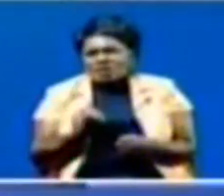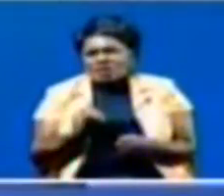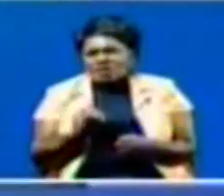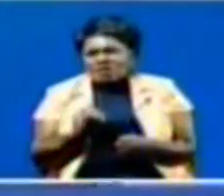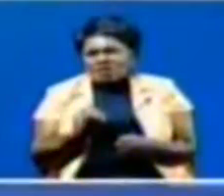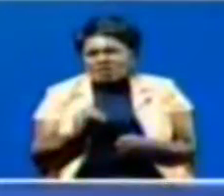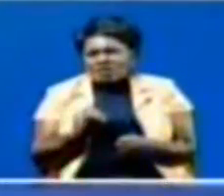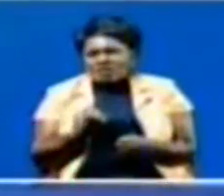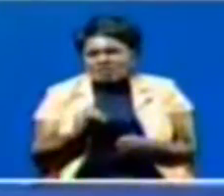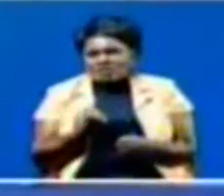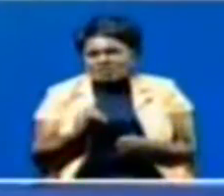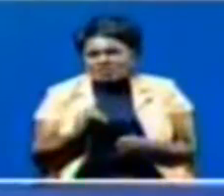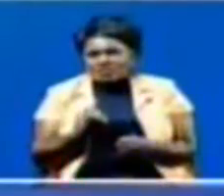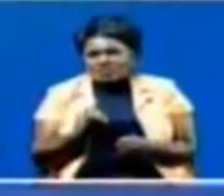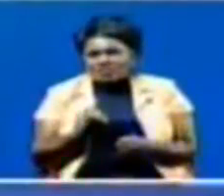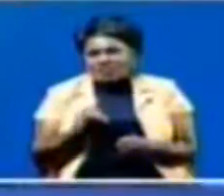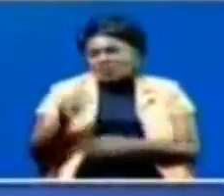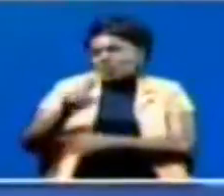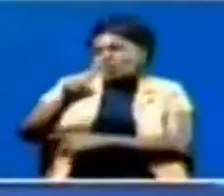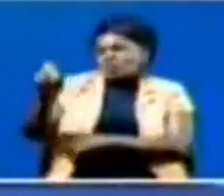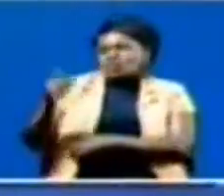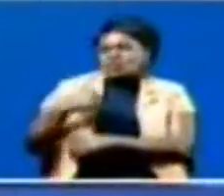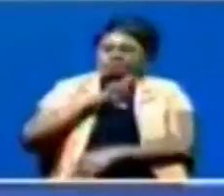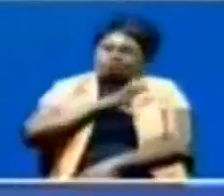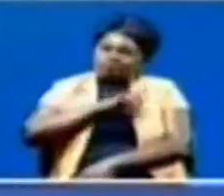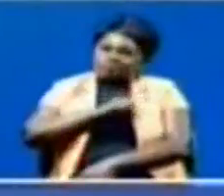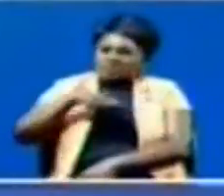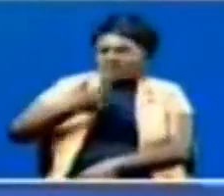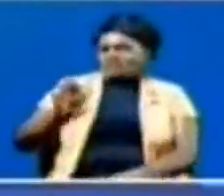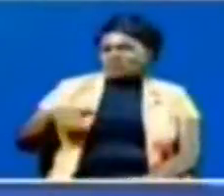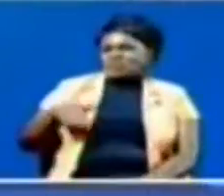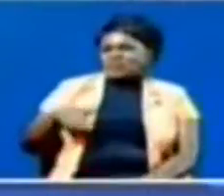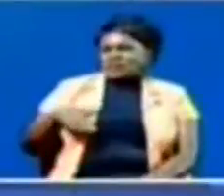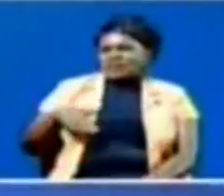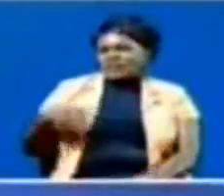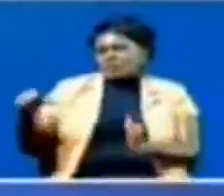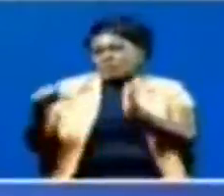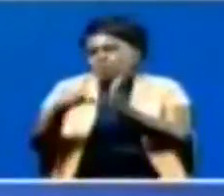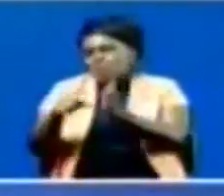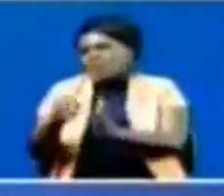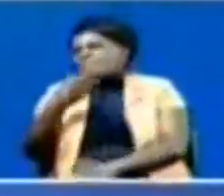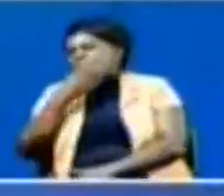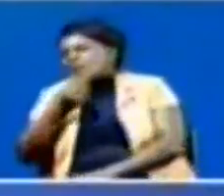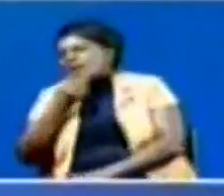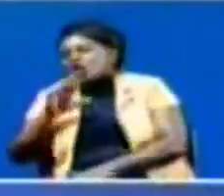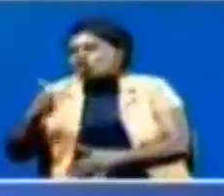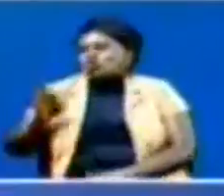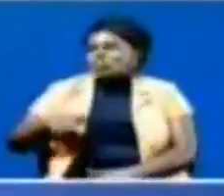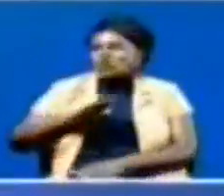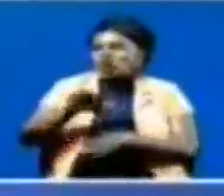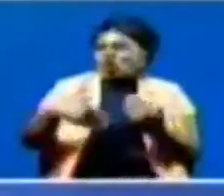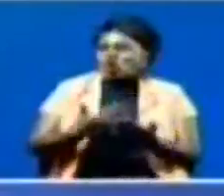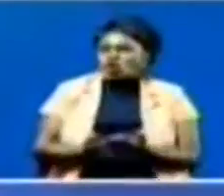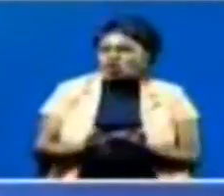mazibeba kama yeye mshayangusha cha nini? Kwa hivyo niko na swali. Lakini tuvumilia maana yake sisi ni wanawake. Tatizo hapa ni mwanaume ama ni wote? Wanawake ama